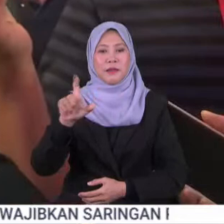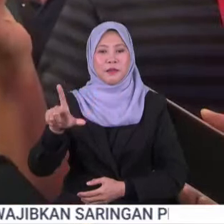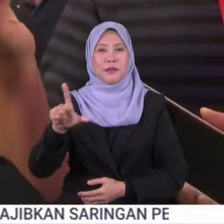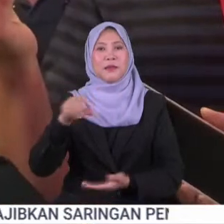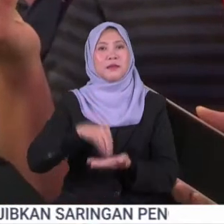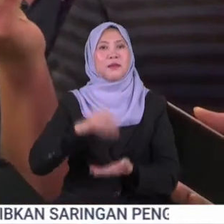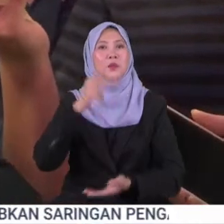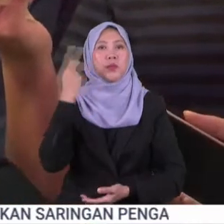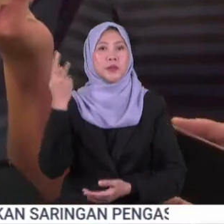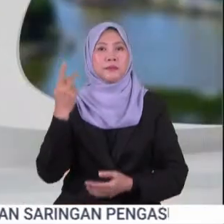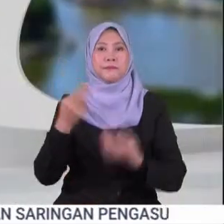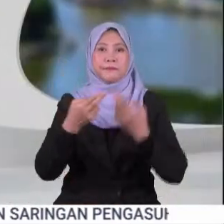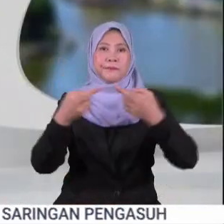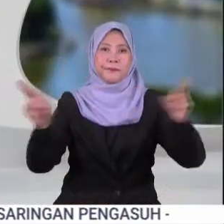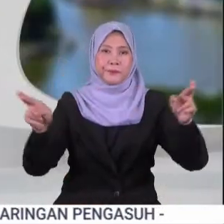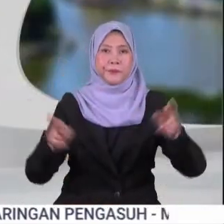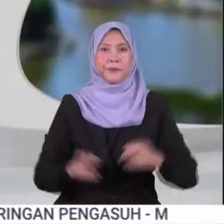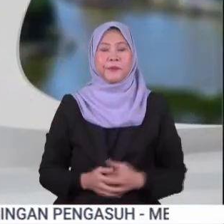Kuching.